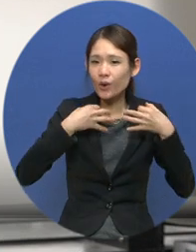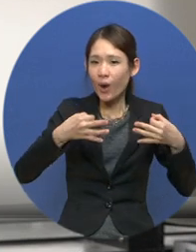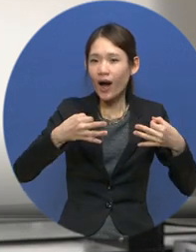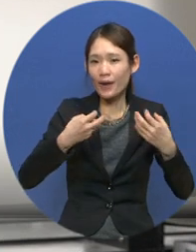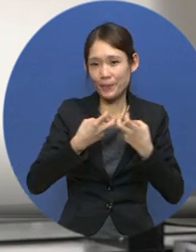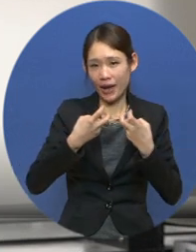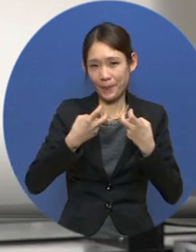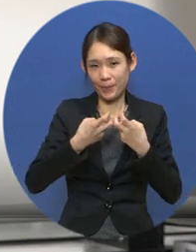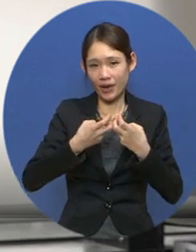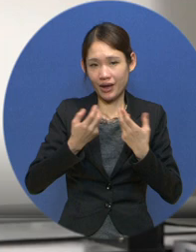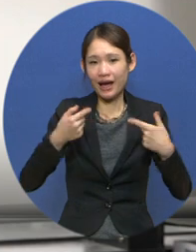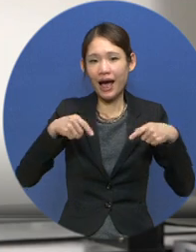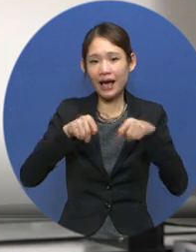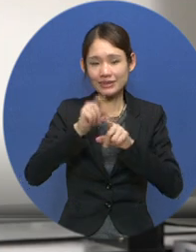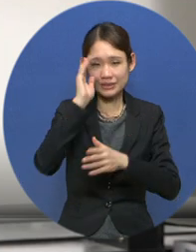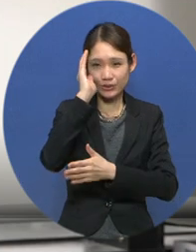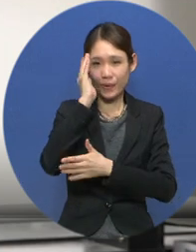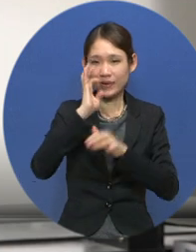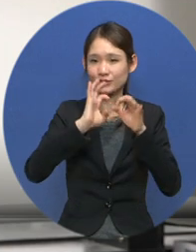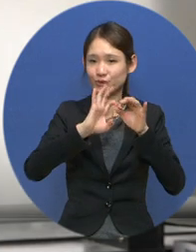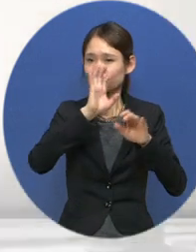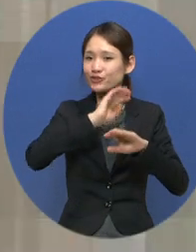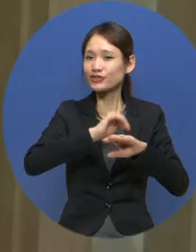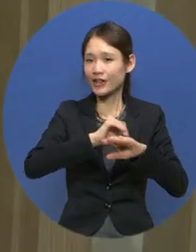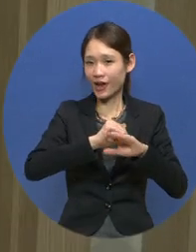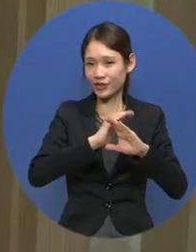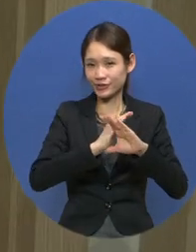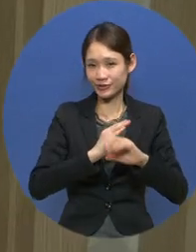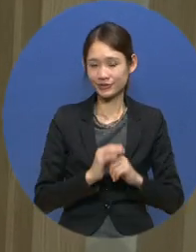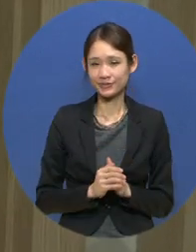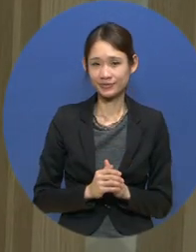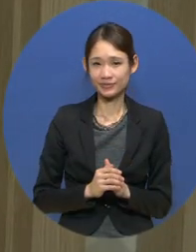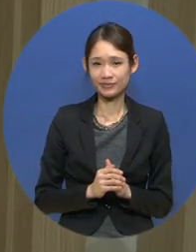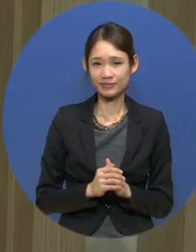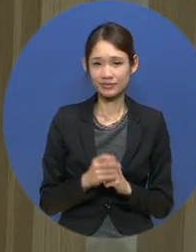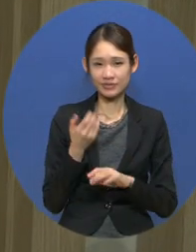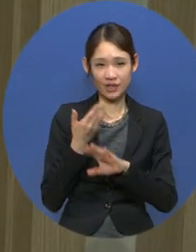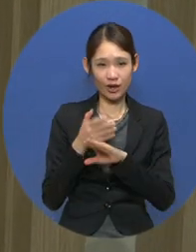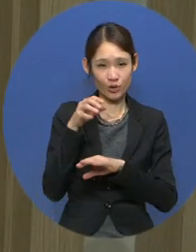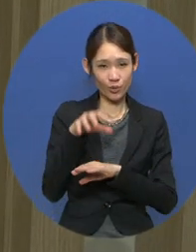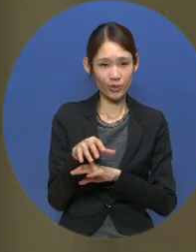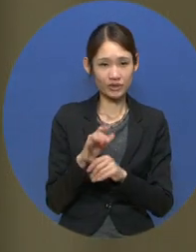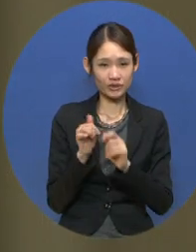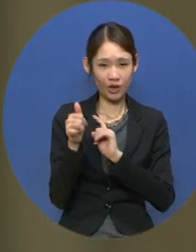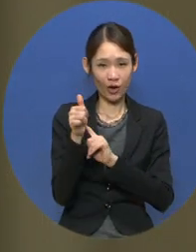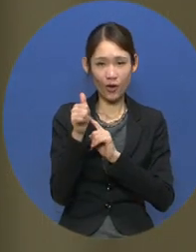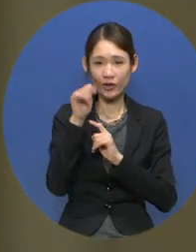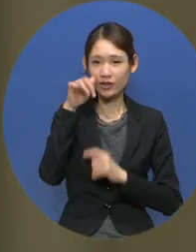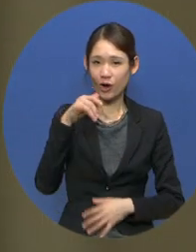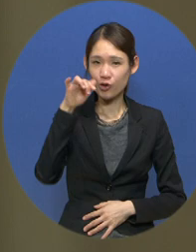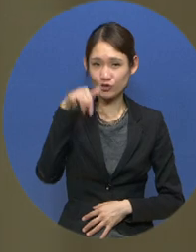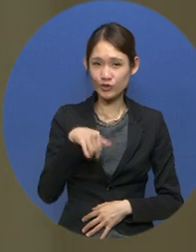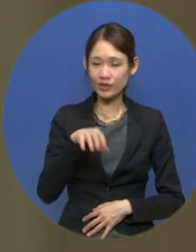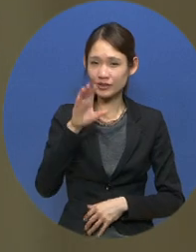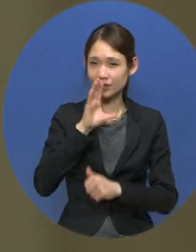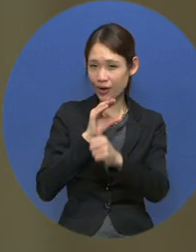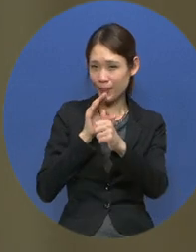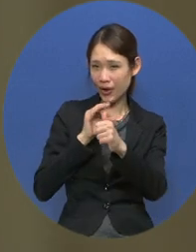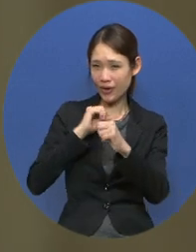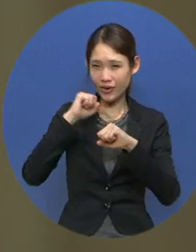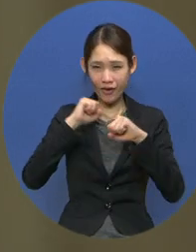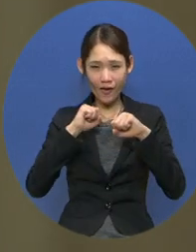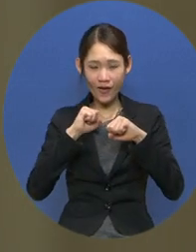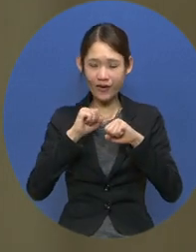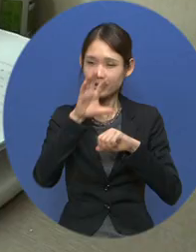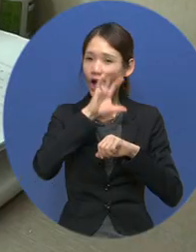같이 보컬 수업을 통해서 훈련하고 있습니다. 또 다른 곳에서 혁준 씨 역시 연기 연습에 한창입니다.